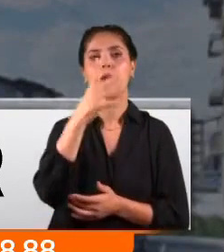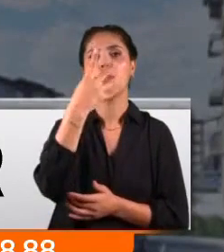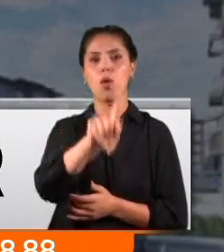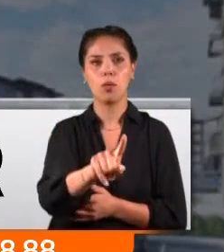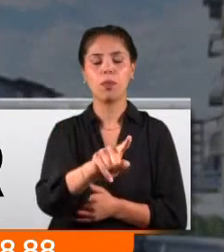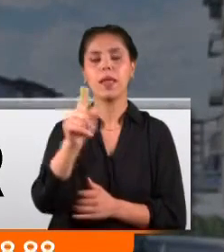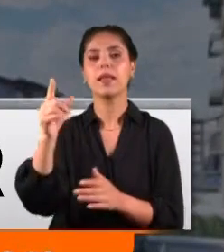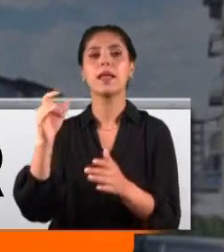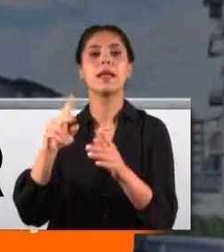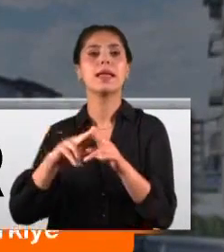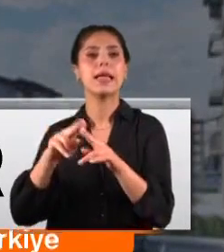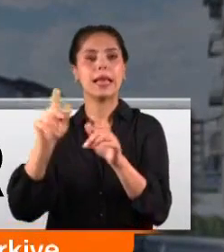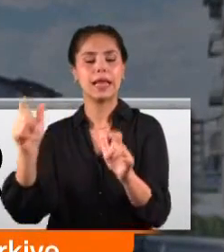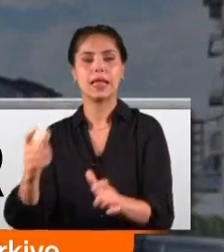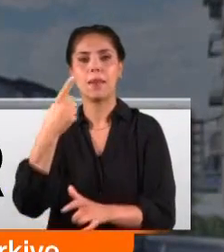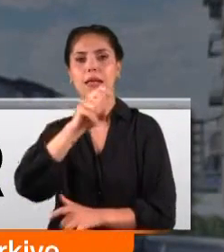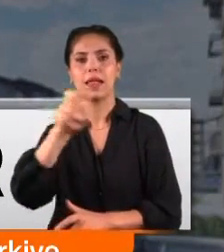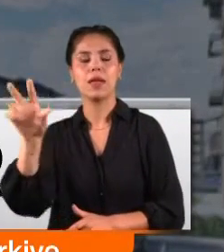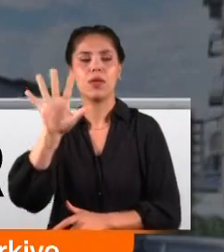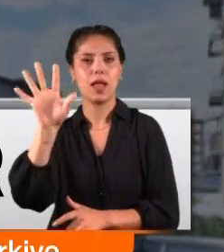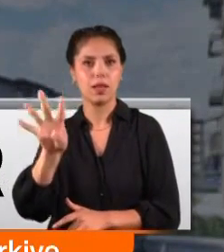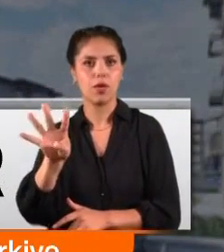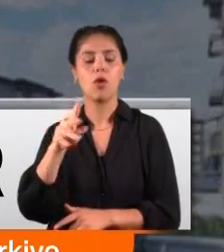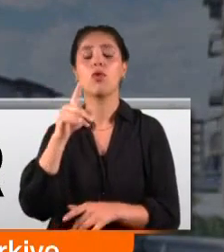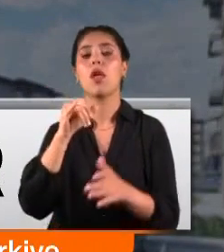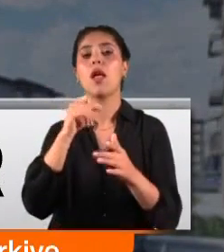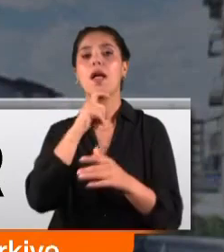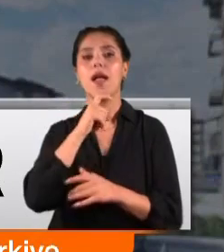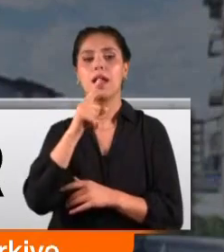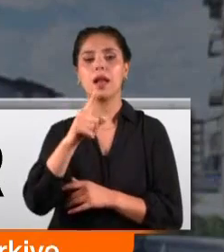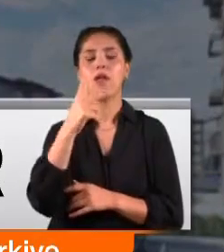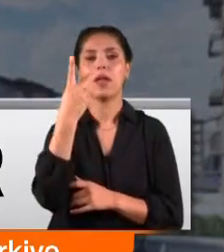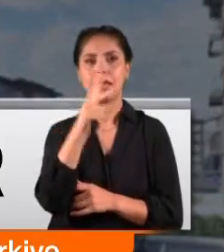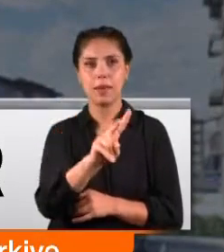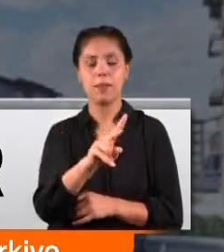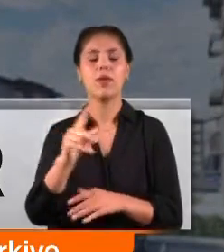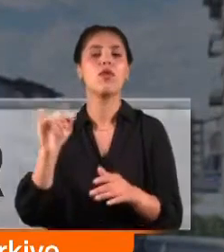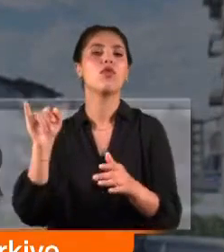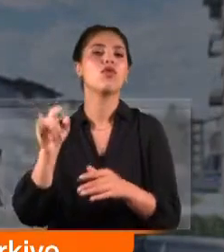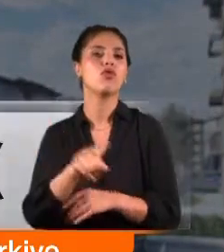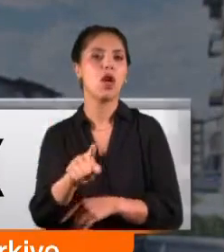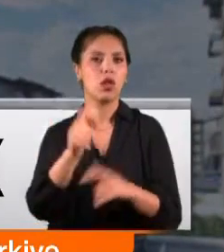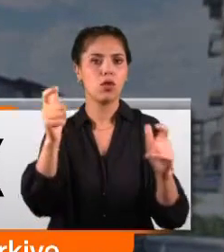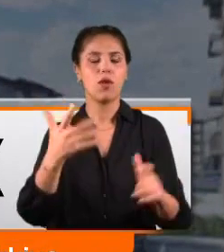4.629, Kilis'te 1.854, Elazığ'da 2.936, Şanlıurfa'da ise